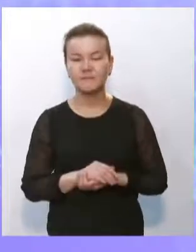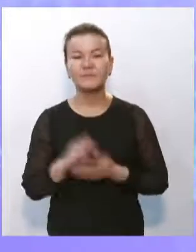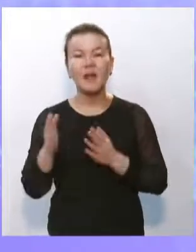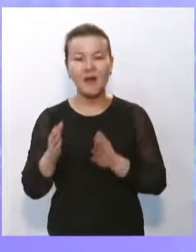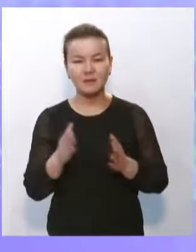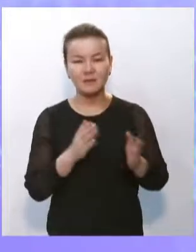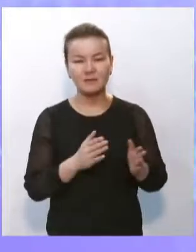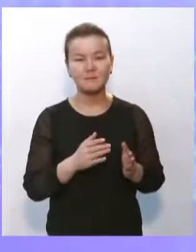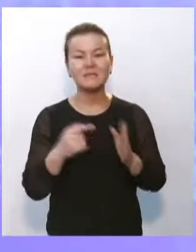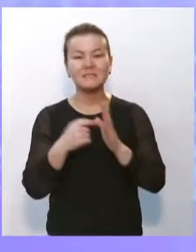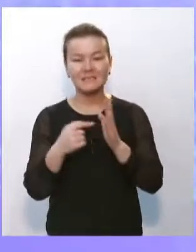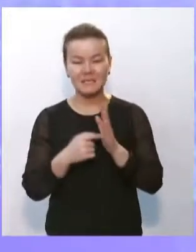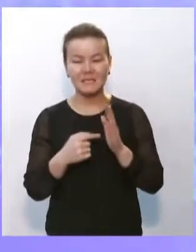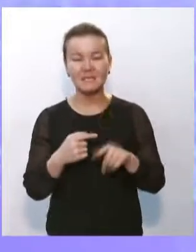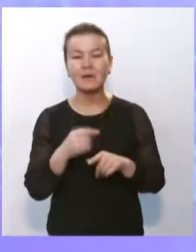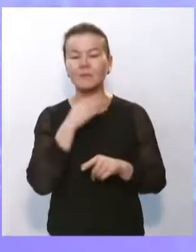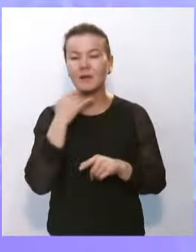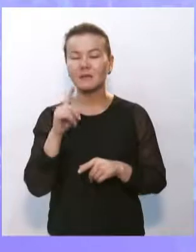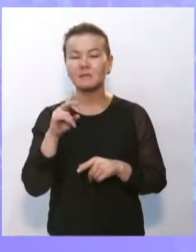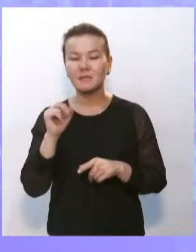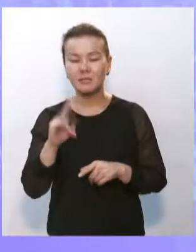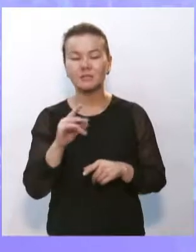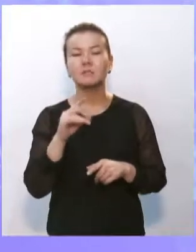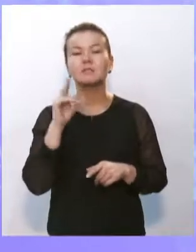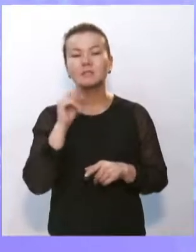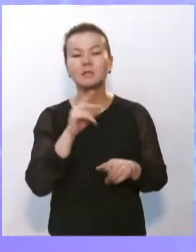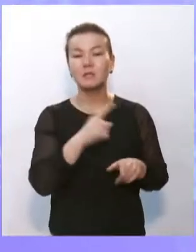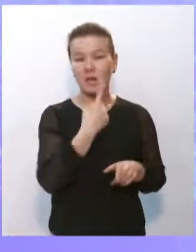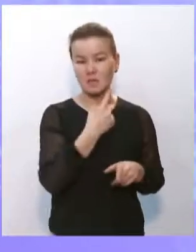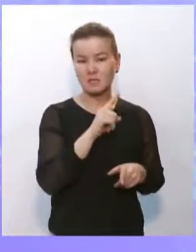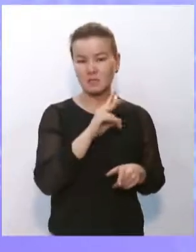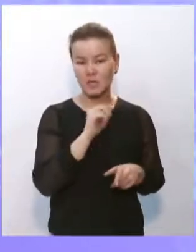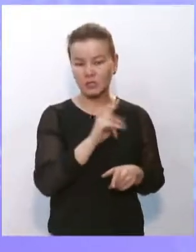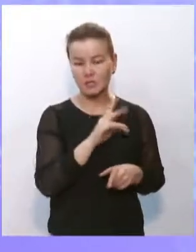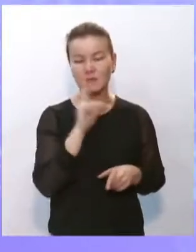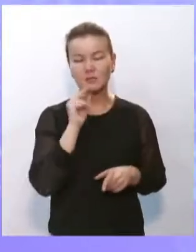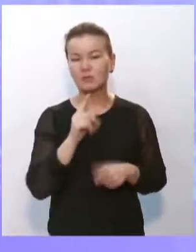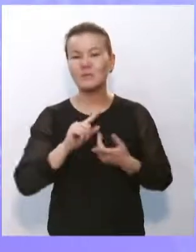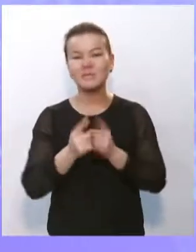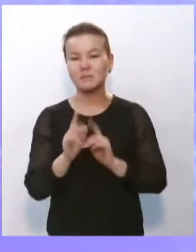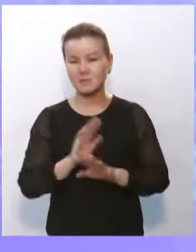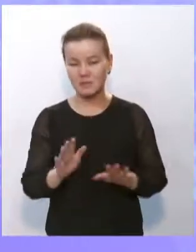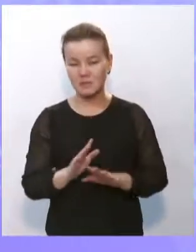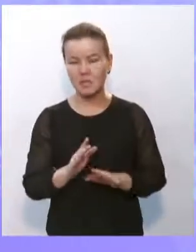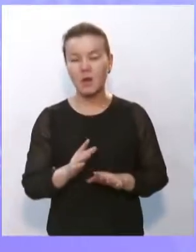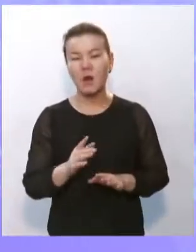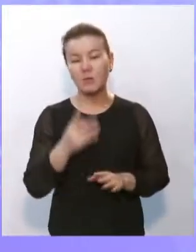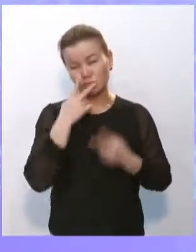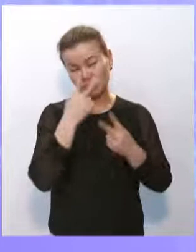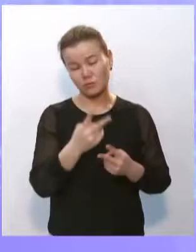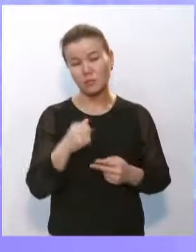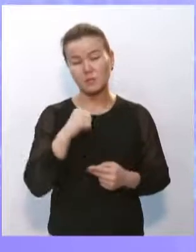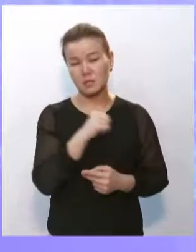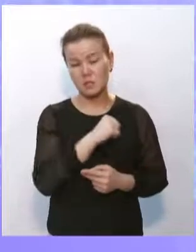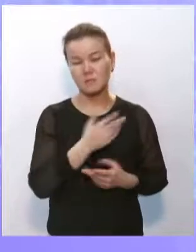алгоритм деление многозначных чисел на однозначное число не изменяется убедитесь в этом